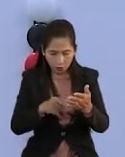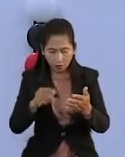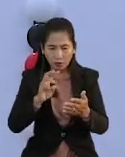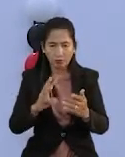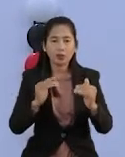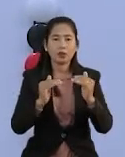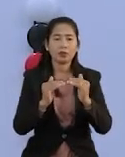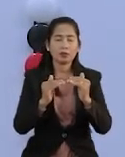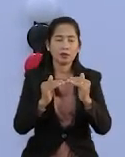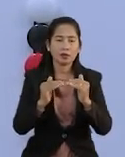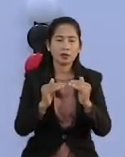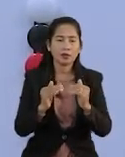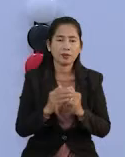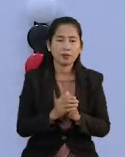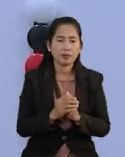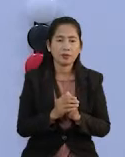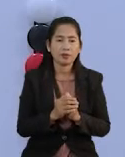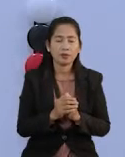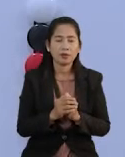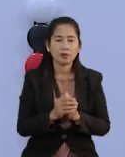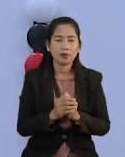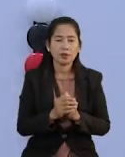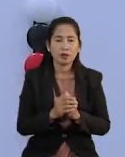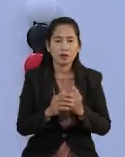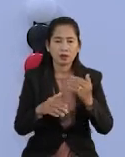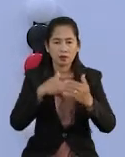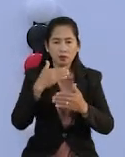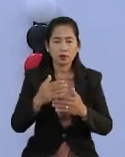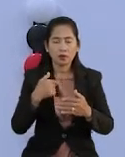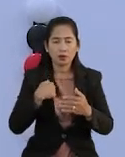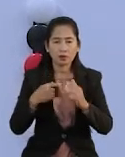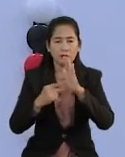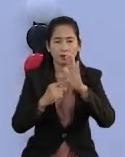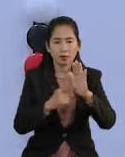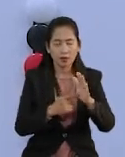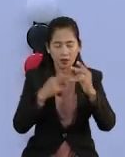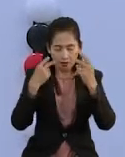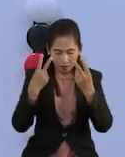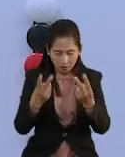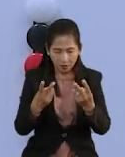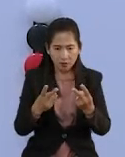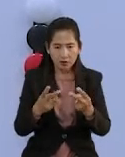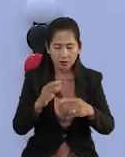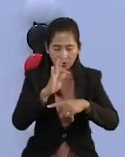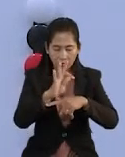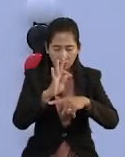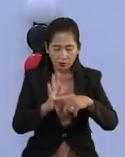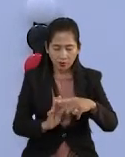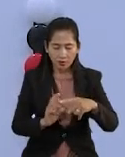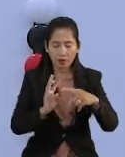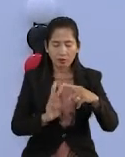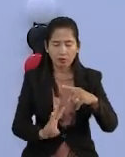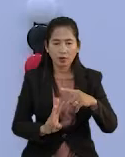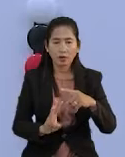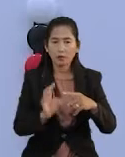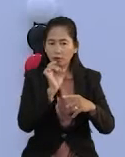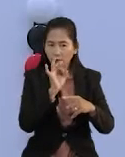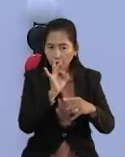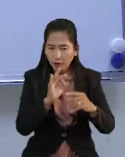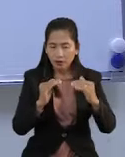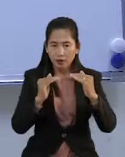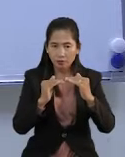này cứ smile khả chà. Nhưng chắc bằng tệch tiết nẹ cổ nâng bằng hai à con khơi tham bộ phiệt tiếng bay ní bất